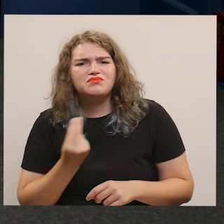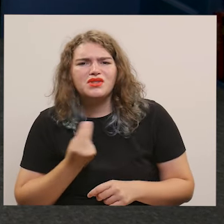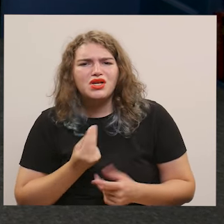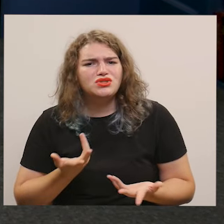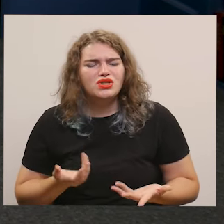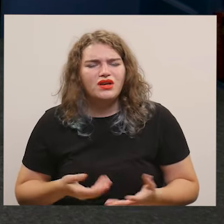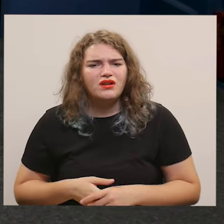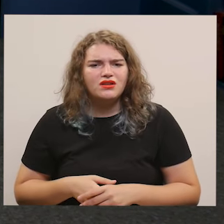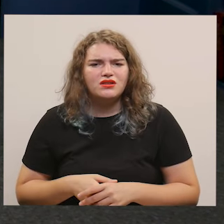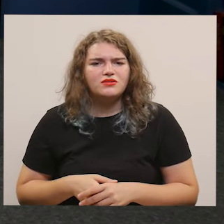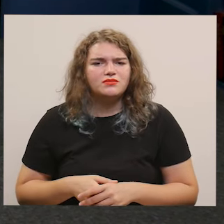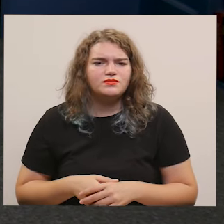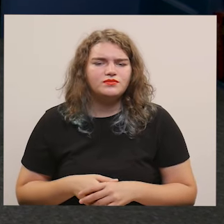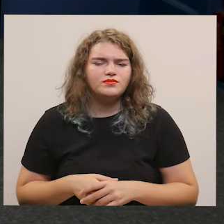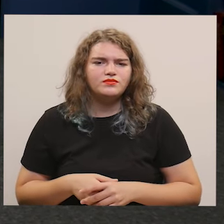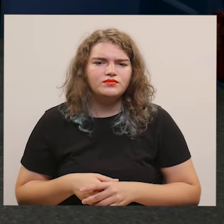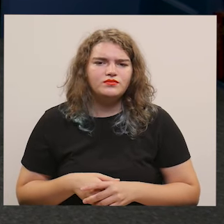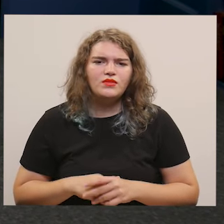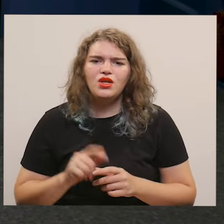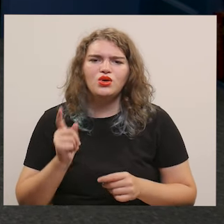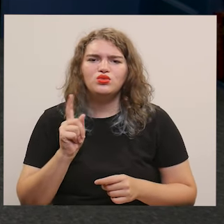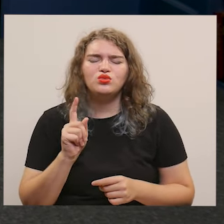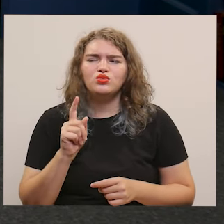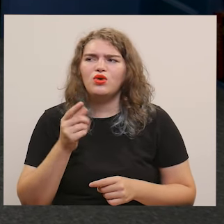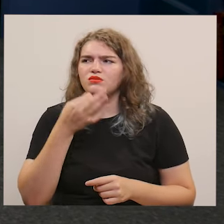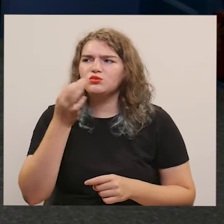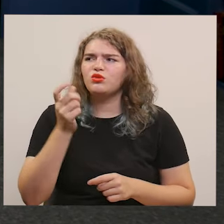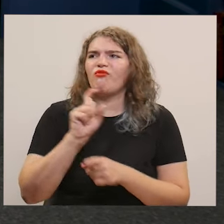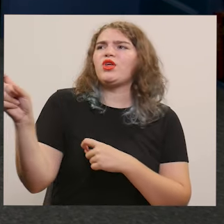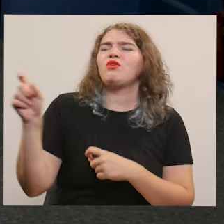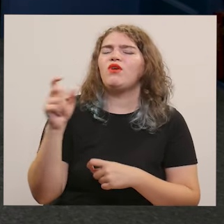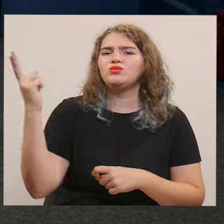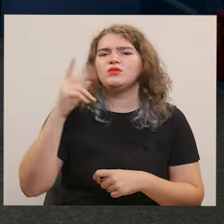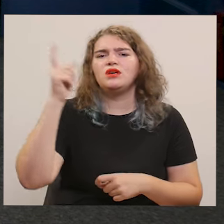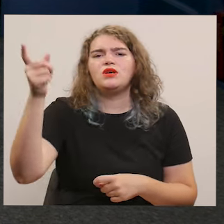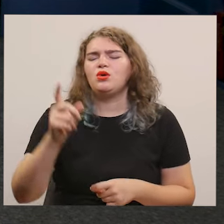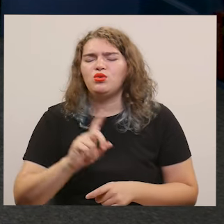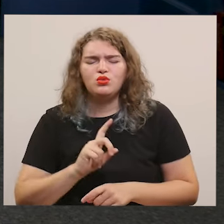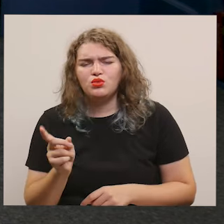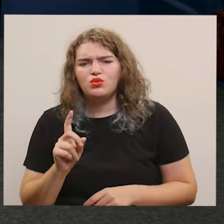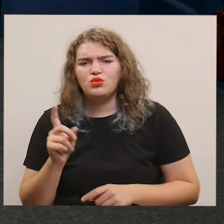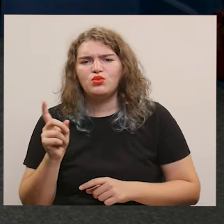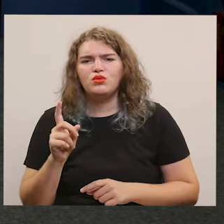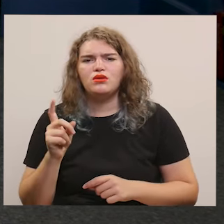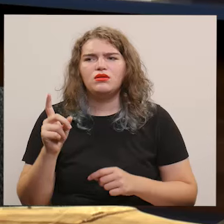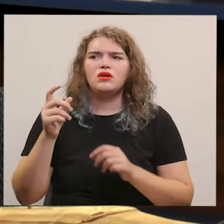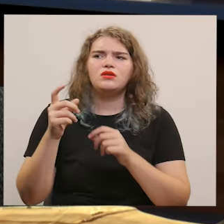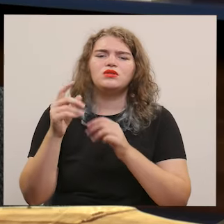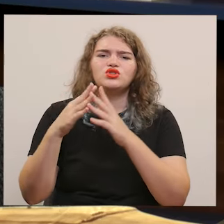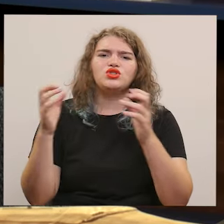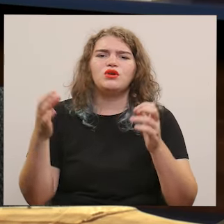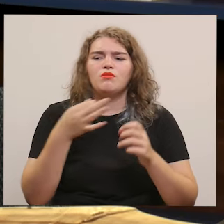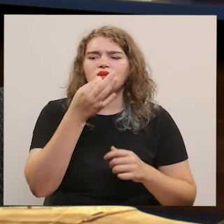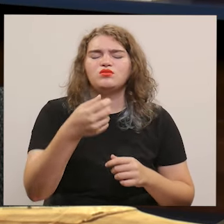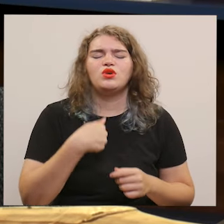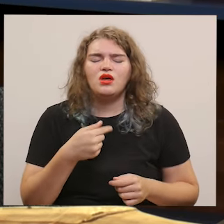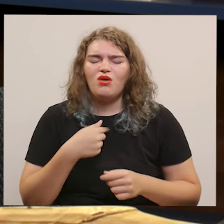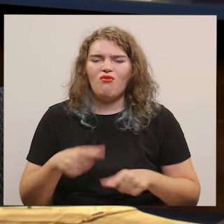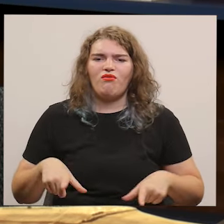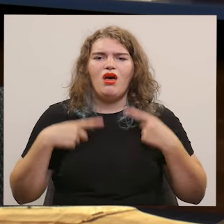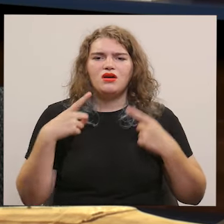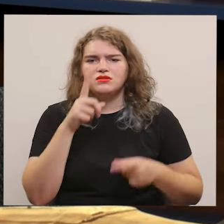ce. Și nu l-am condamnat pe el, că el a fost de vină, că el cumva a stat în cerul lui, a scris sentința asta pentru